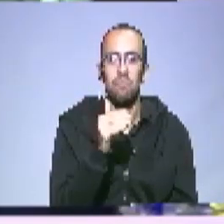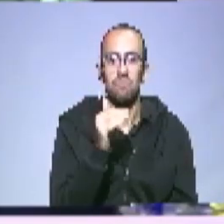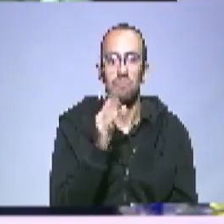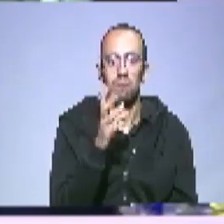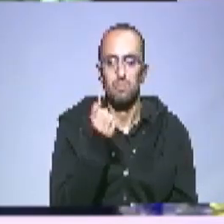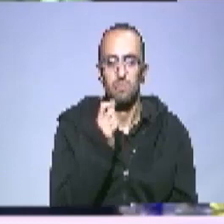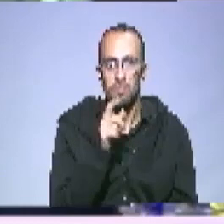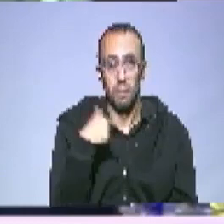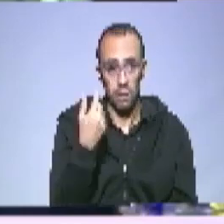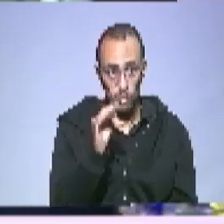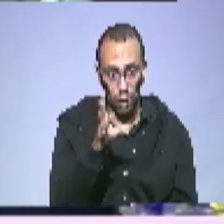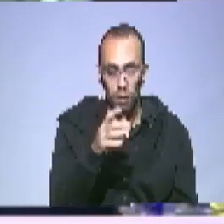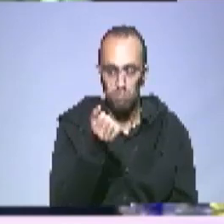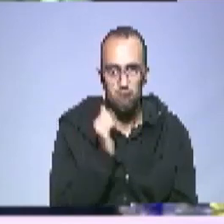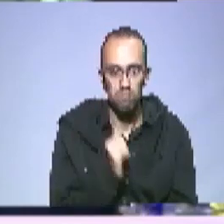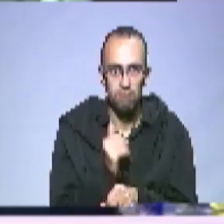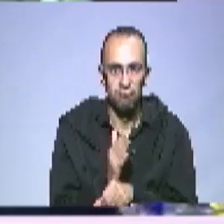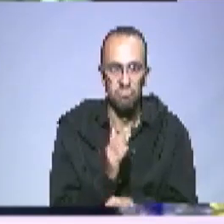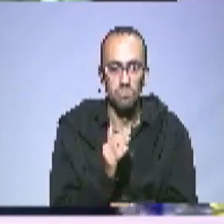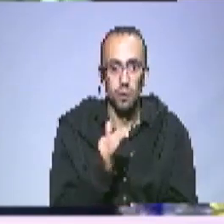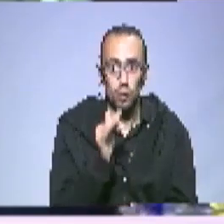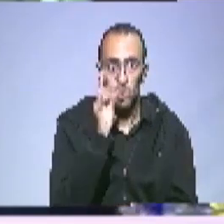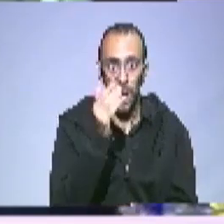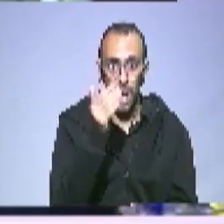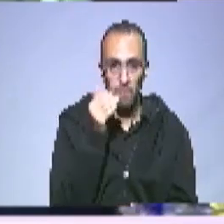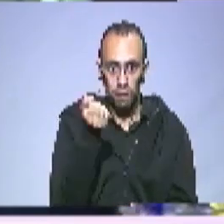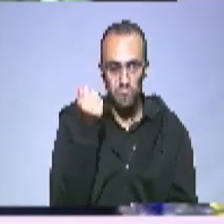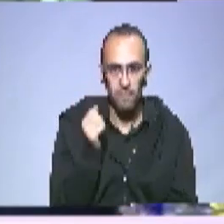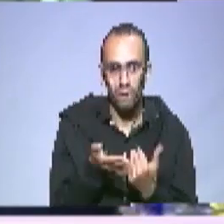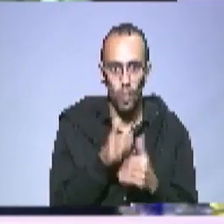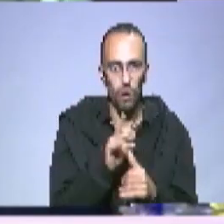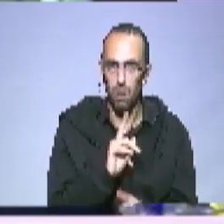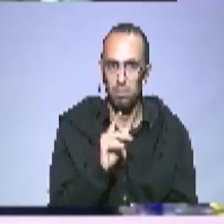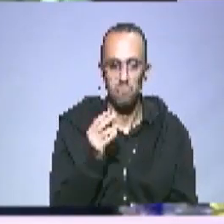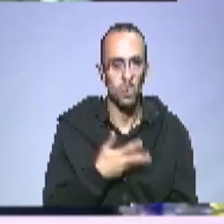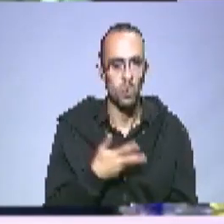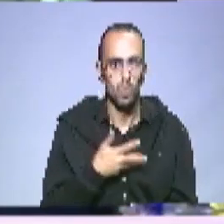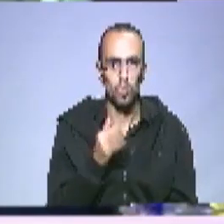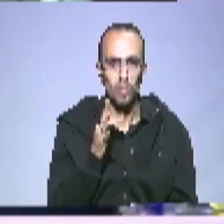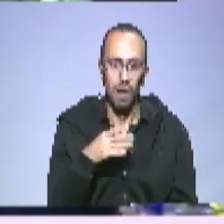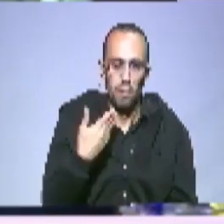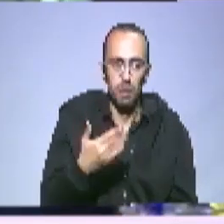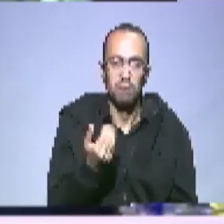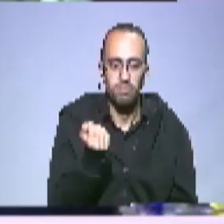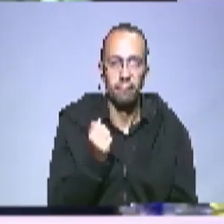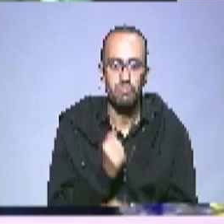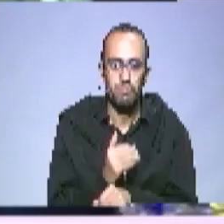عشان الفطيرة هتبتدي تاخد مننا شغل شوية. فاحنا هنبتدي نشتغل الملوخية،